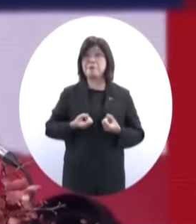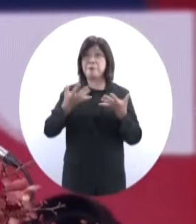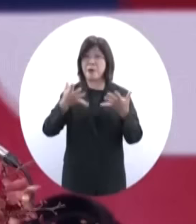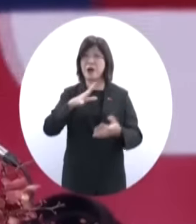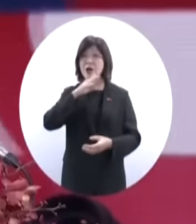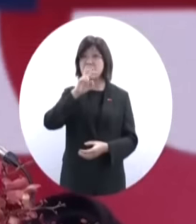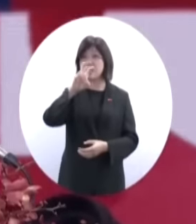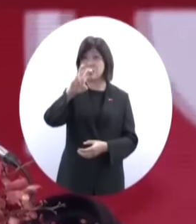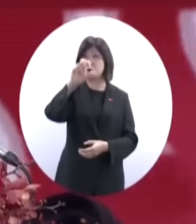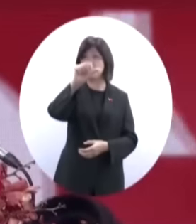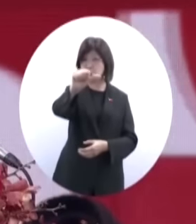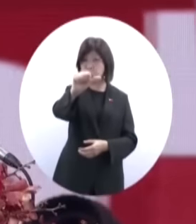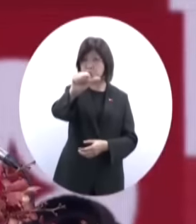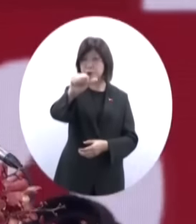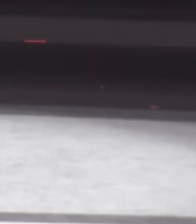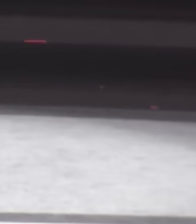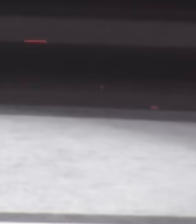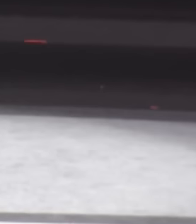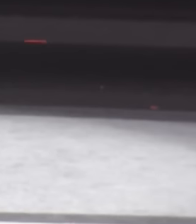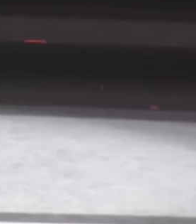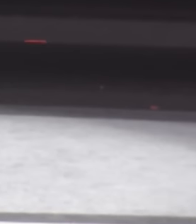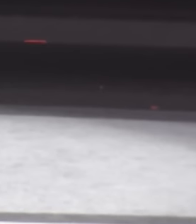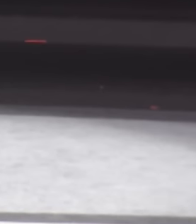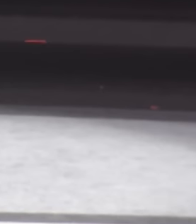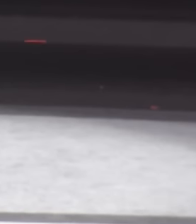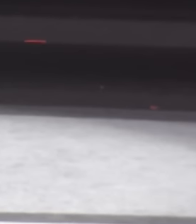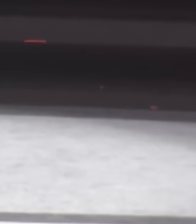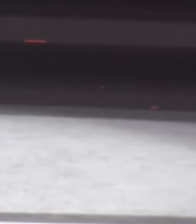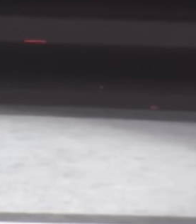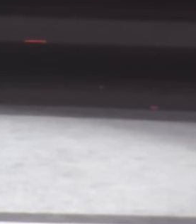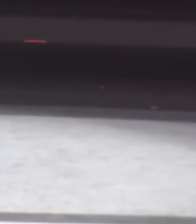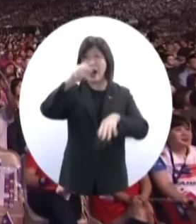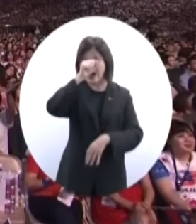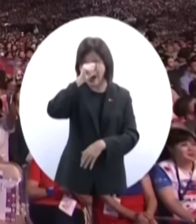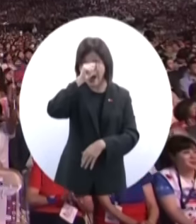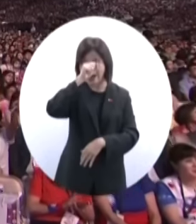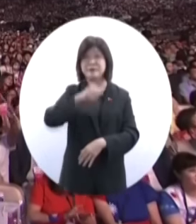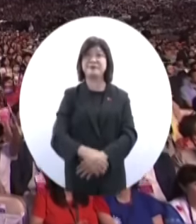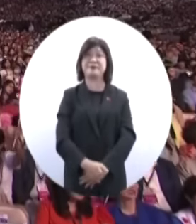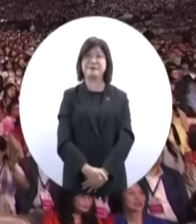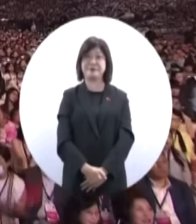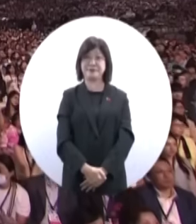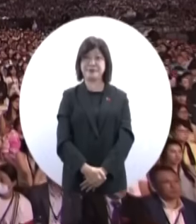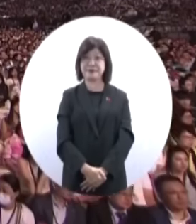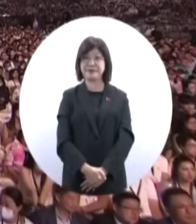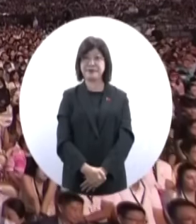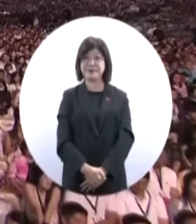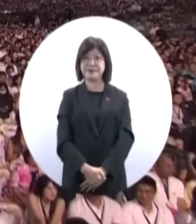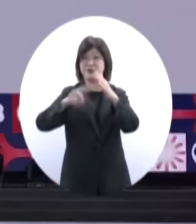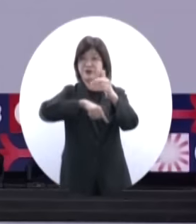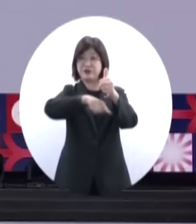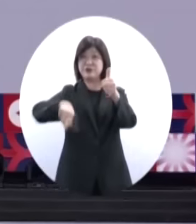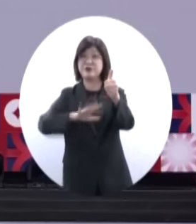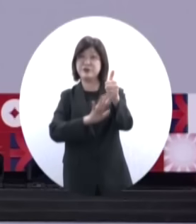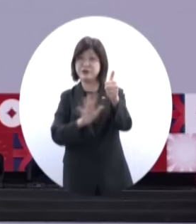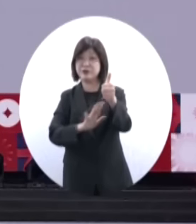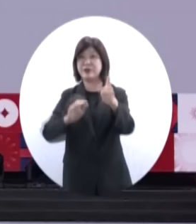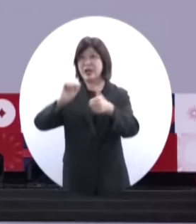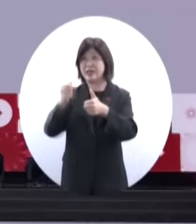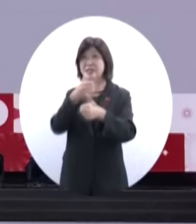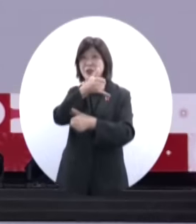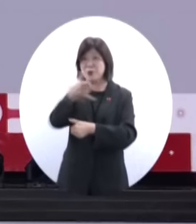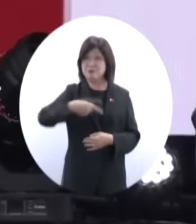什么国台办今天不敢出来这个反应，他不知道怎么反应啊。你说现在中国还在放11日长假，过去中国放假的时候，国台